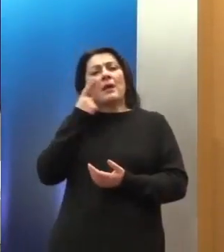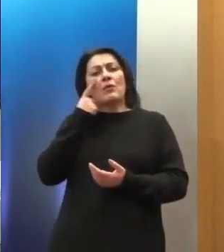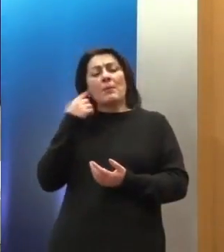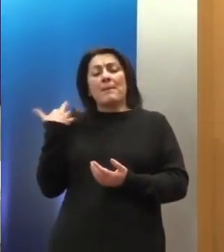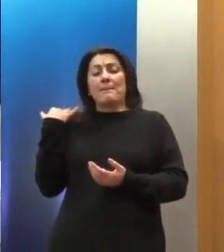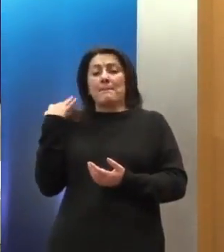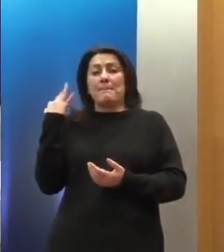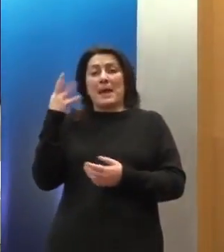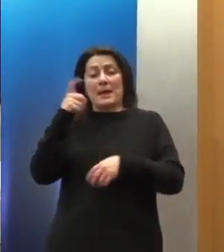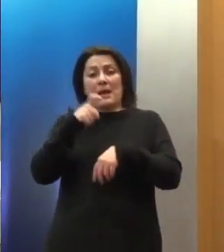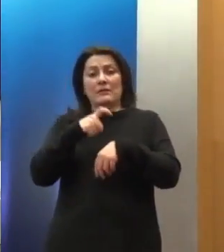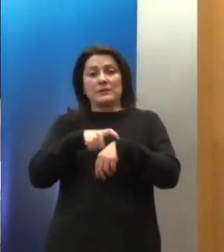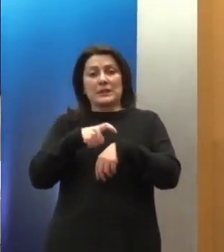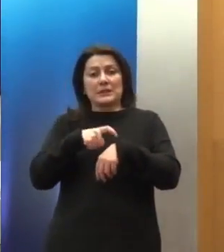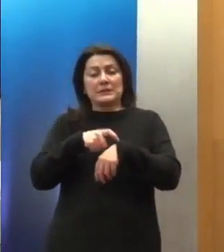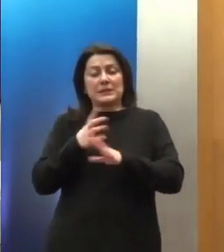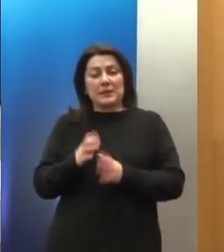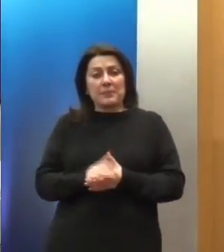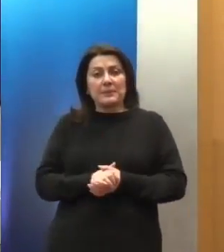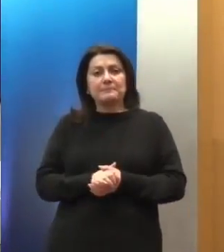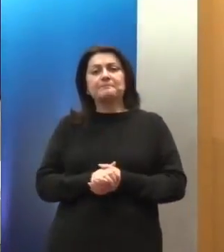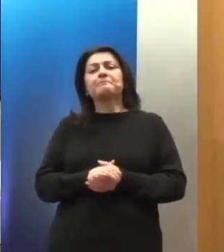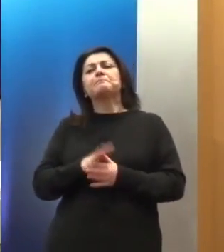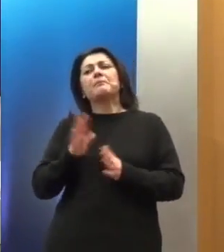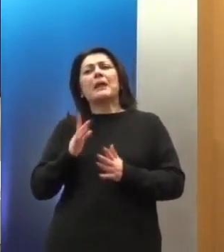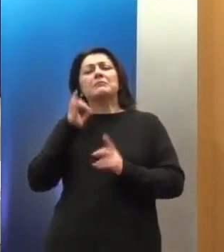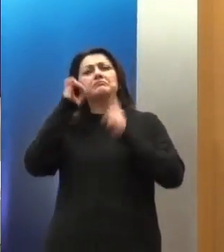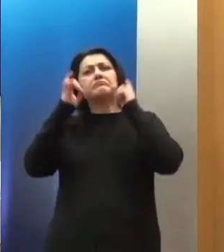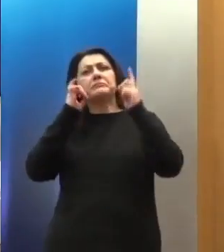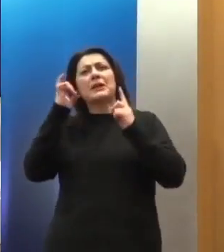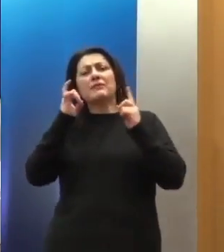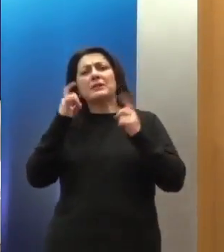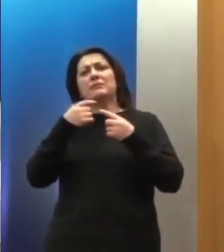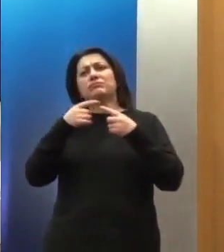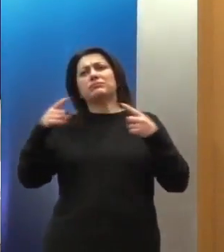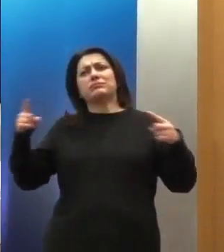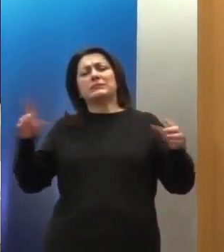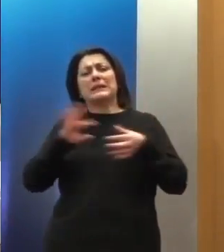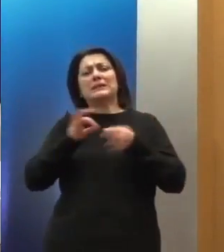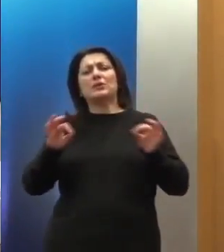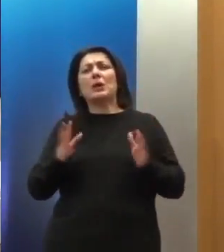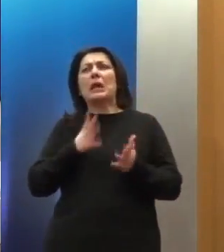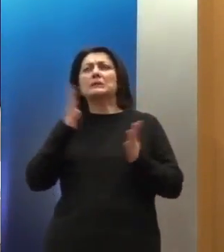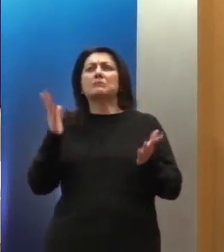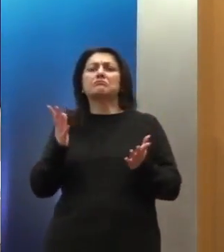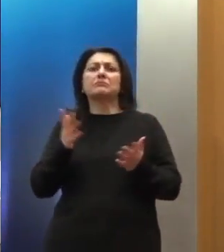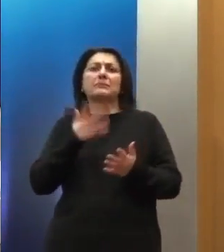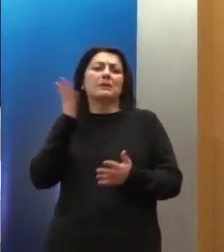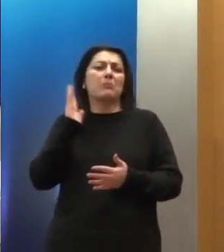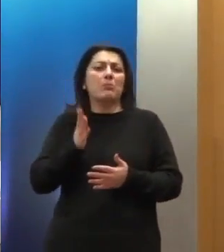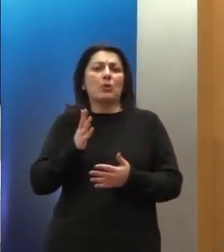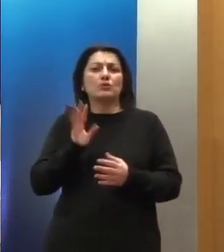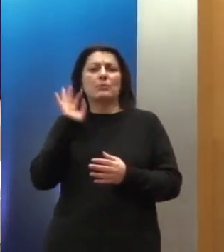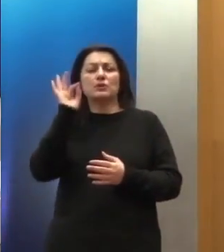ή αν κανείς βάλει κάποια σενάρια στο μυαλό του, τι θα μπορούσε κανείς να εισηγηθεί για να μπορέσει